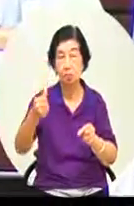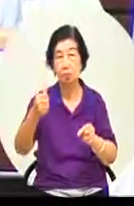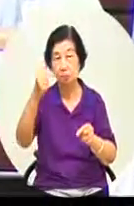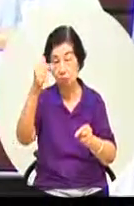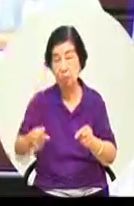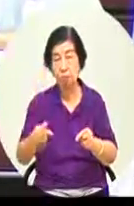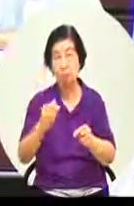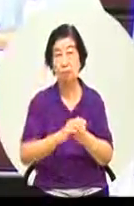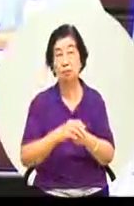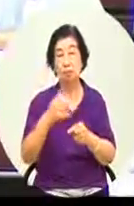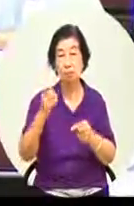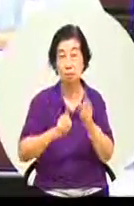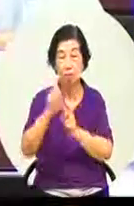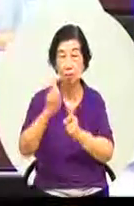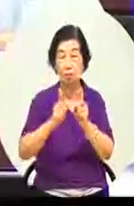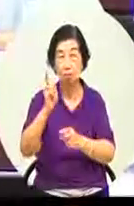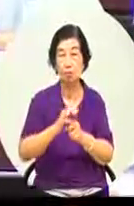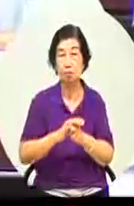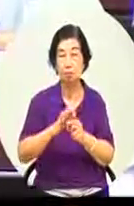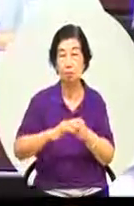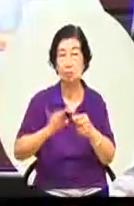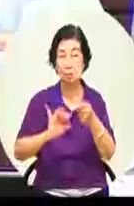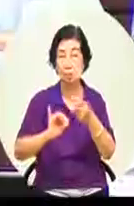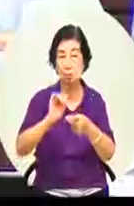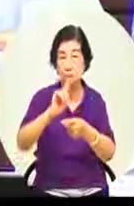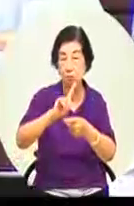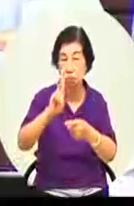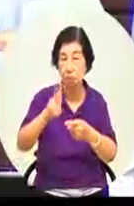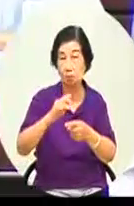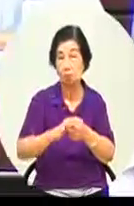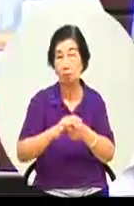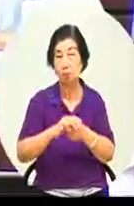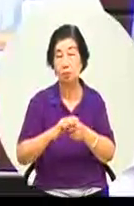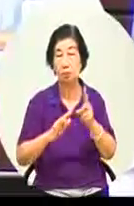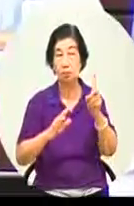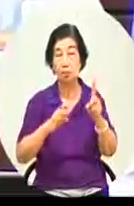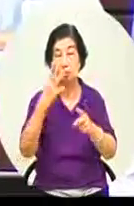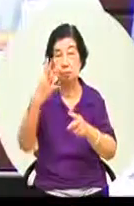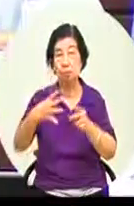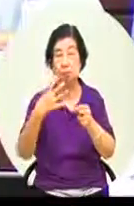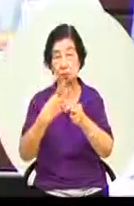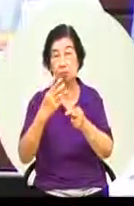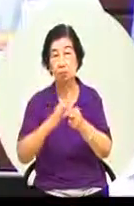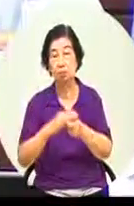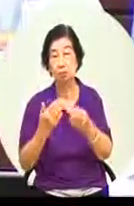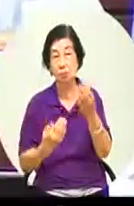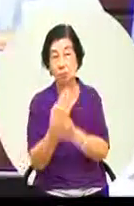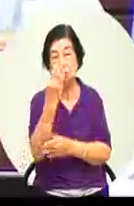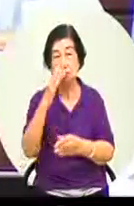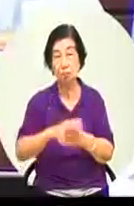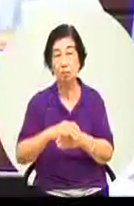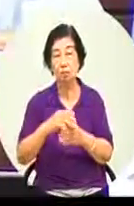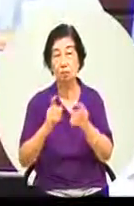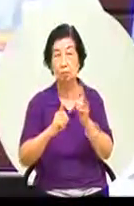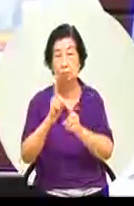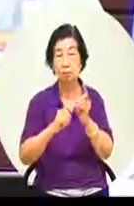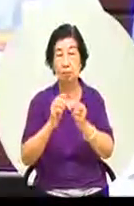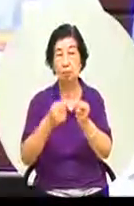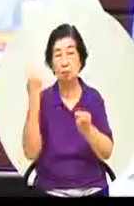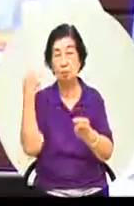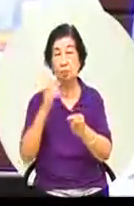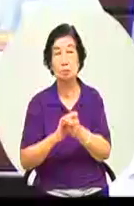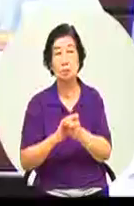是 14.21%， 那104年是468亿的产值，那跟前年相比是增加